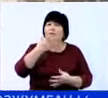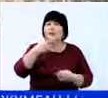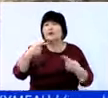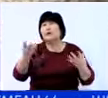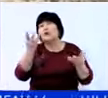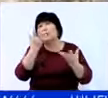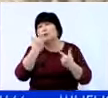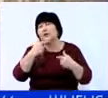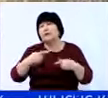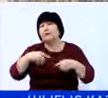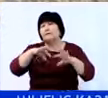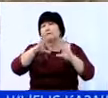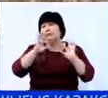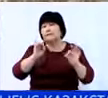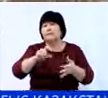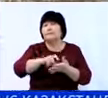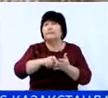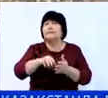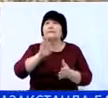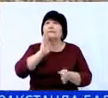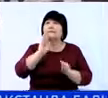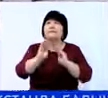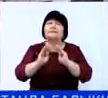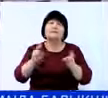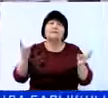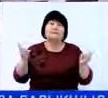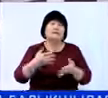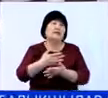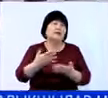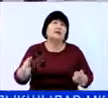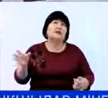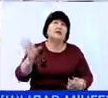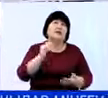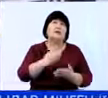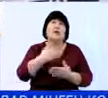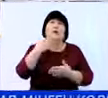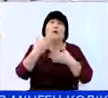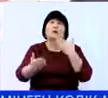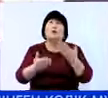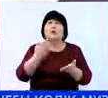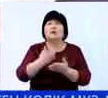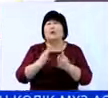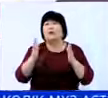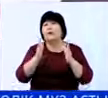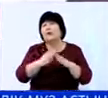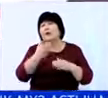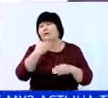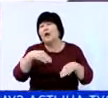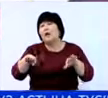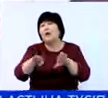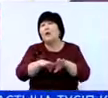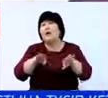түстісі. Смердің шеберханасында қыз жасауына қажетті заттың бәрі бар. Сұраныстағысы үйдің сәні